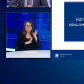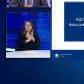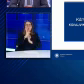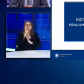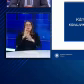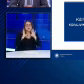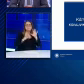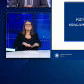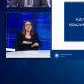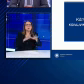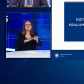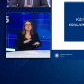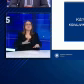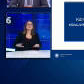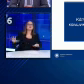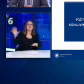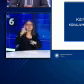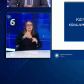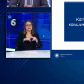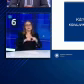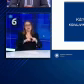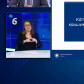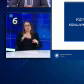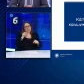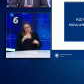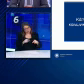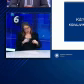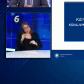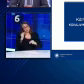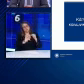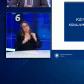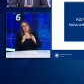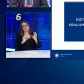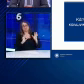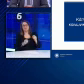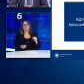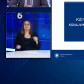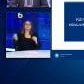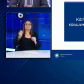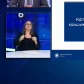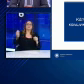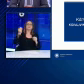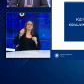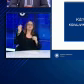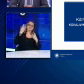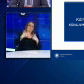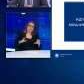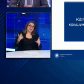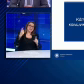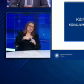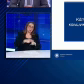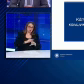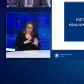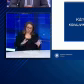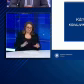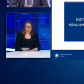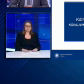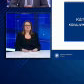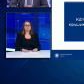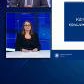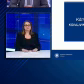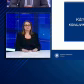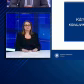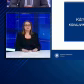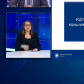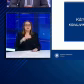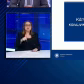Όλα αυτά επιβάλλουν να δώσουμε μικρές ανάσες ελευθερίας σε κάποιες δραστηριότητες που δεν επιβαρύνουν επιδημιολογικά την κατάσταση,